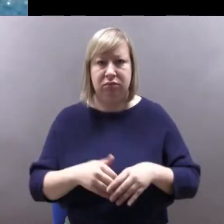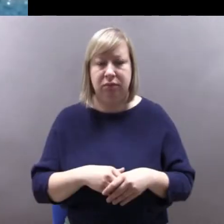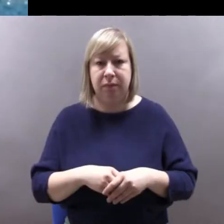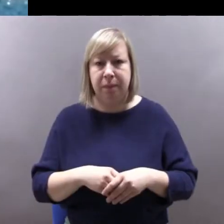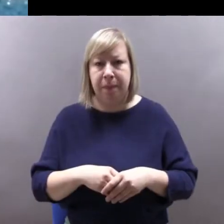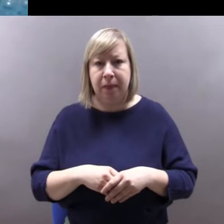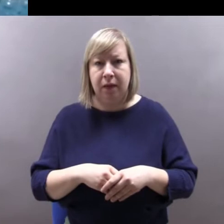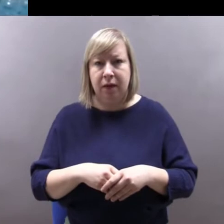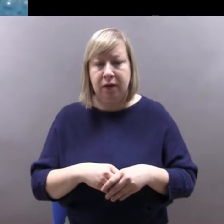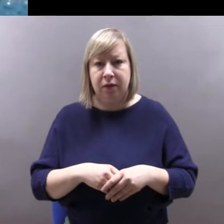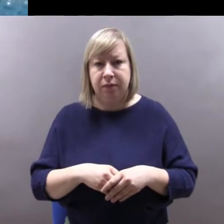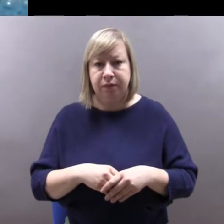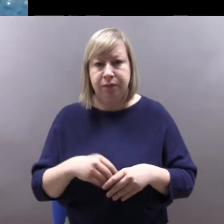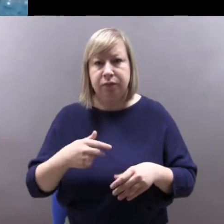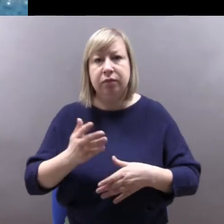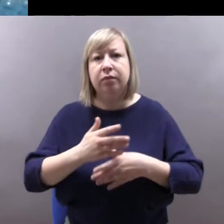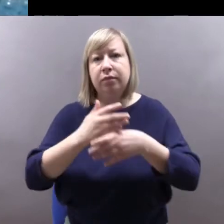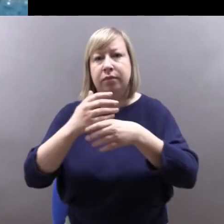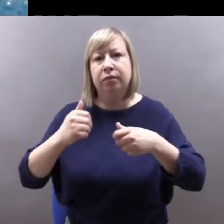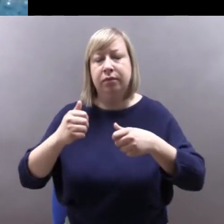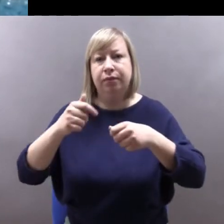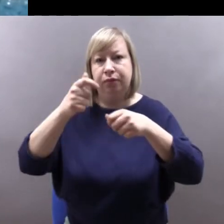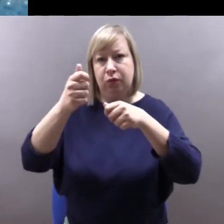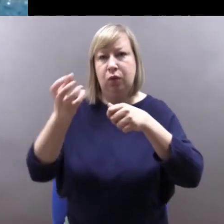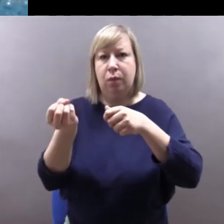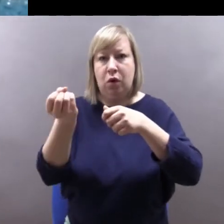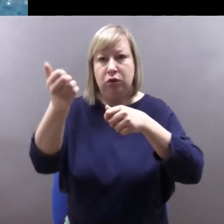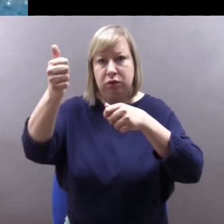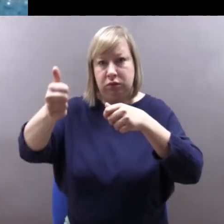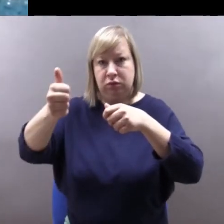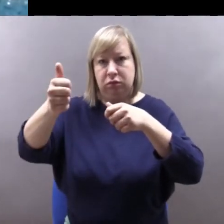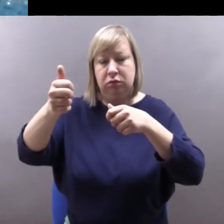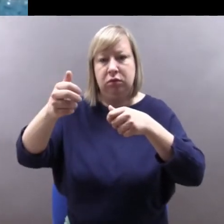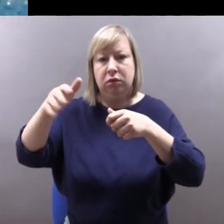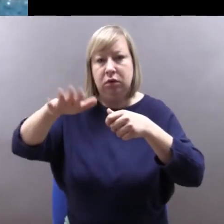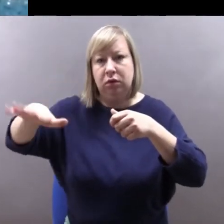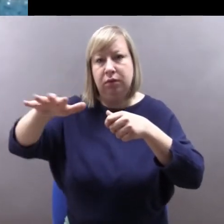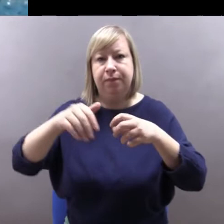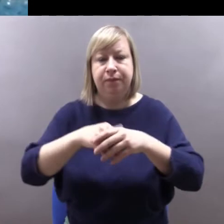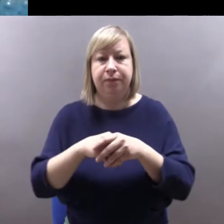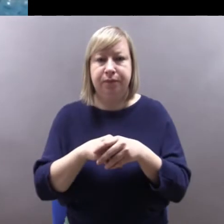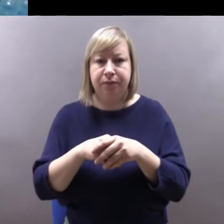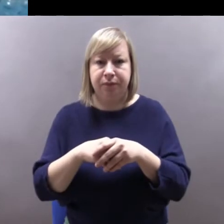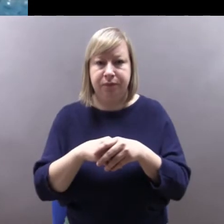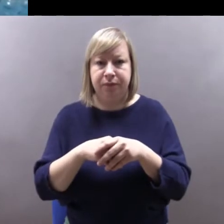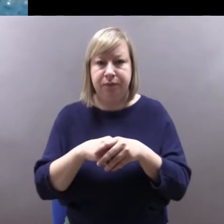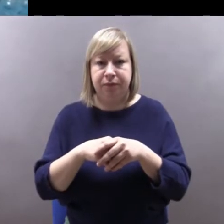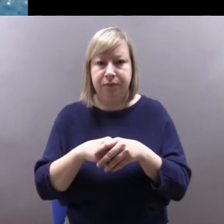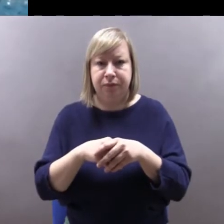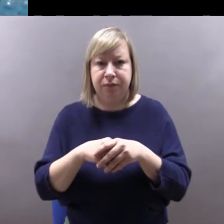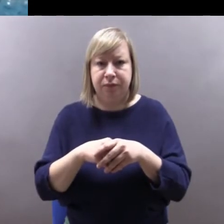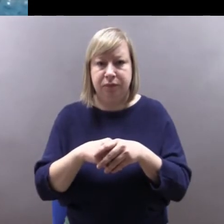było, że tak, że jechałam właśnie na peron i musiałam pokonać 20 schodów, żeby się dostać na ten